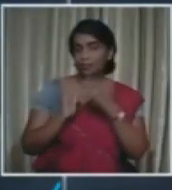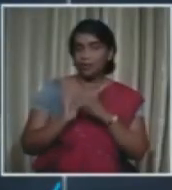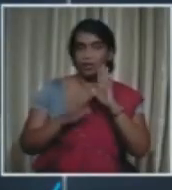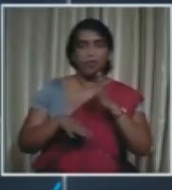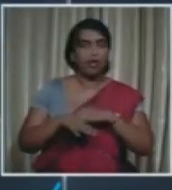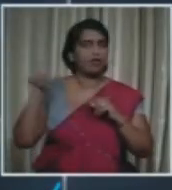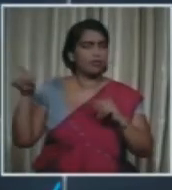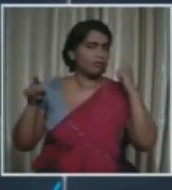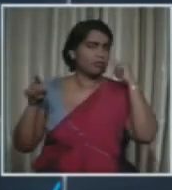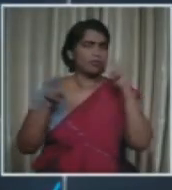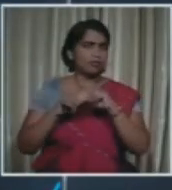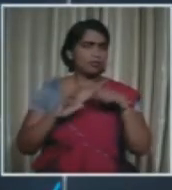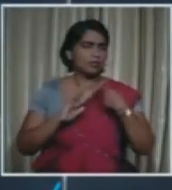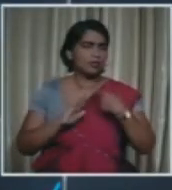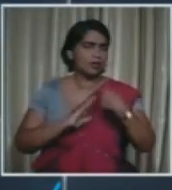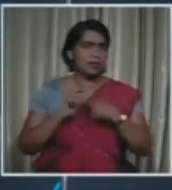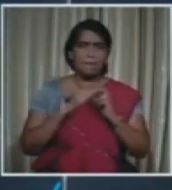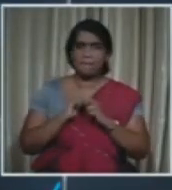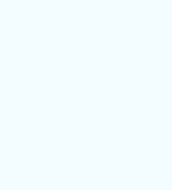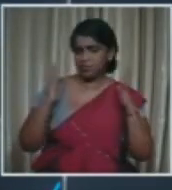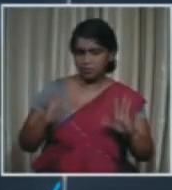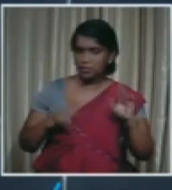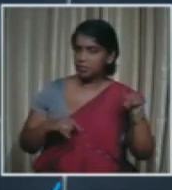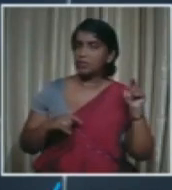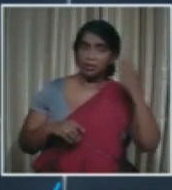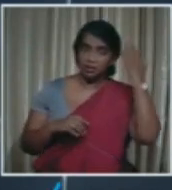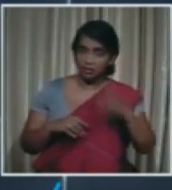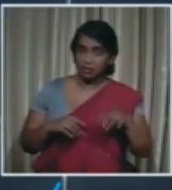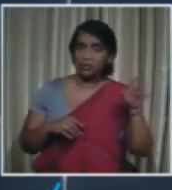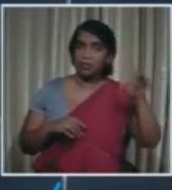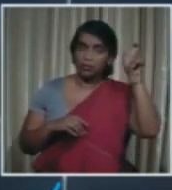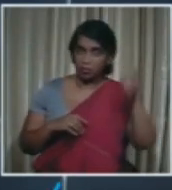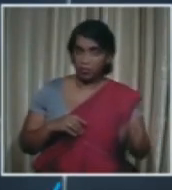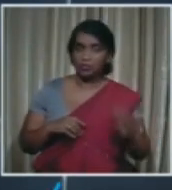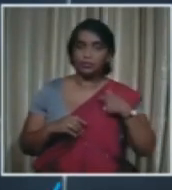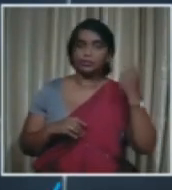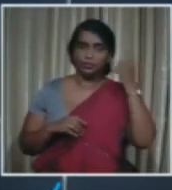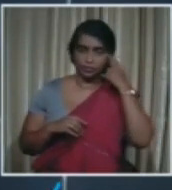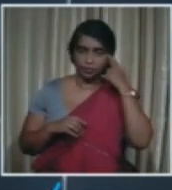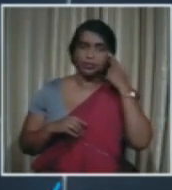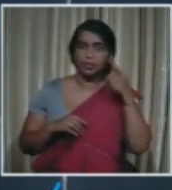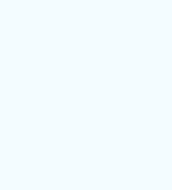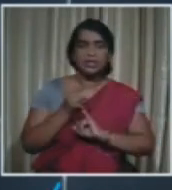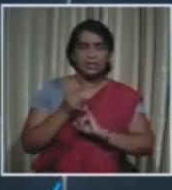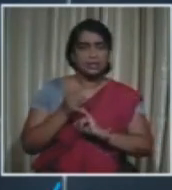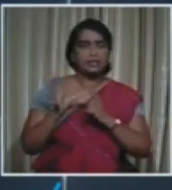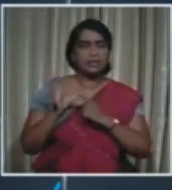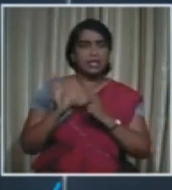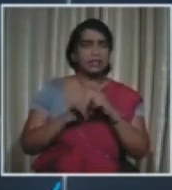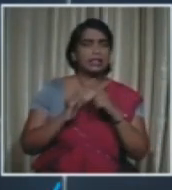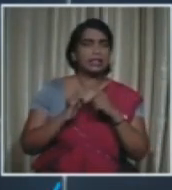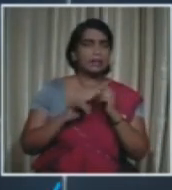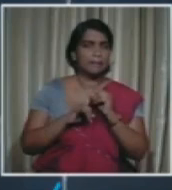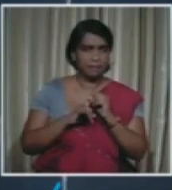සම්බුක්කන සිද්ධියෙන් පස්සේ රටේ ප්‍රශ්න ගණනාවක් ඇති වෙලා තියෙනවා. ඒ මියගිය පුද්ගලයා මම දන්නවා අපේ සංදීප් සමරසිංහ මහත්මයාගේ